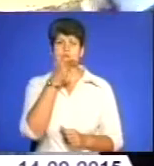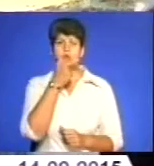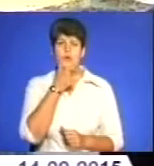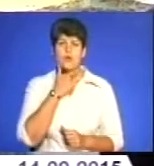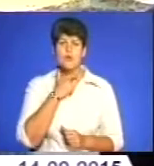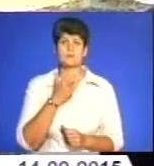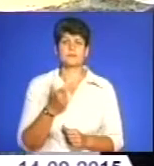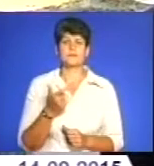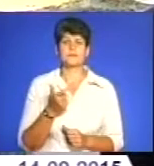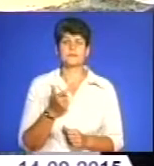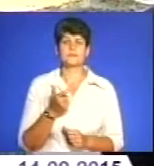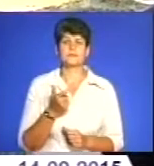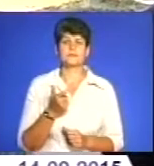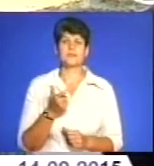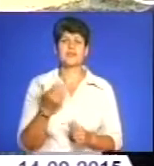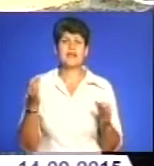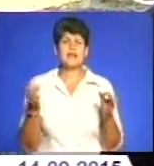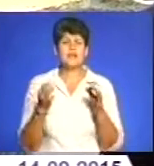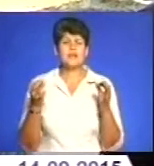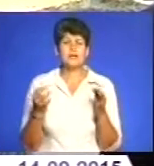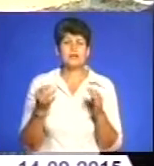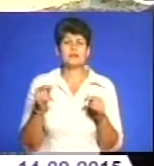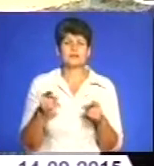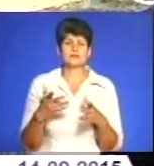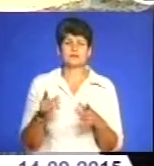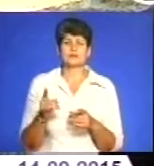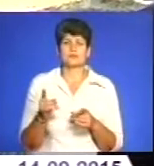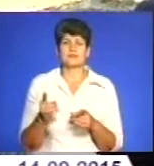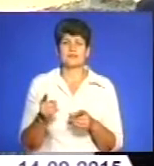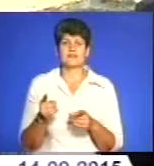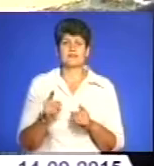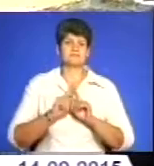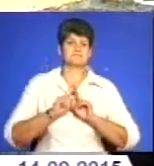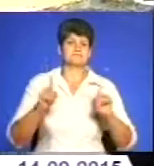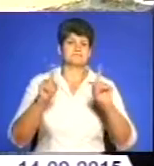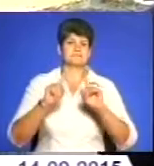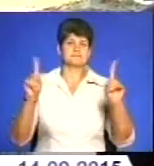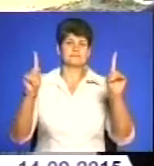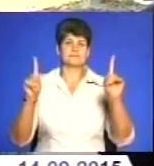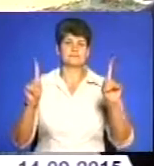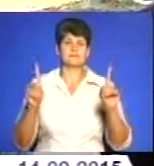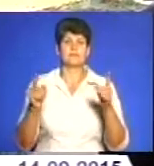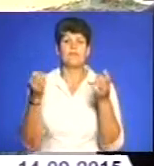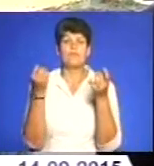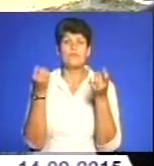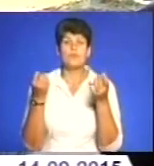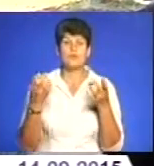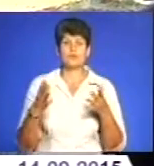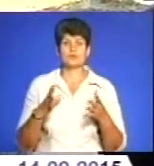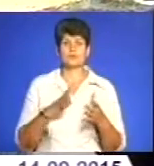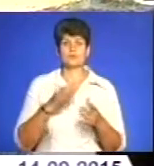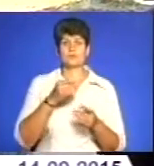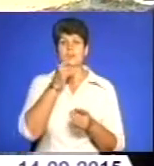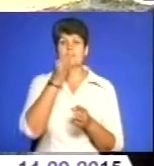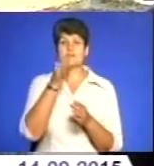яка, ну, ніколи так, щоб він там десь виділявся, вискакував. Ну, просто людина відповідальна,